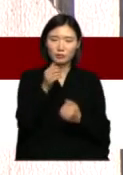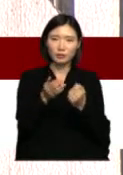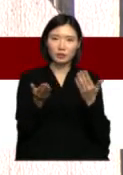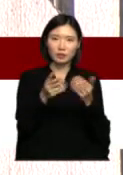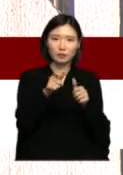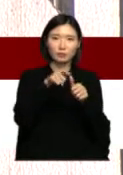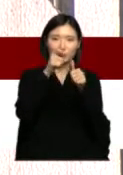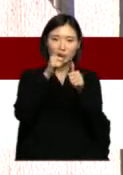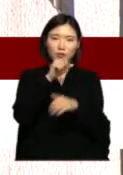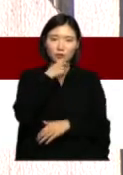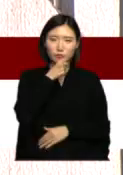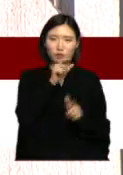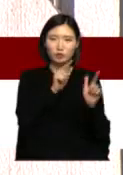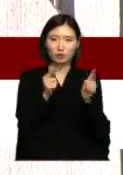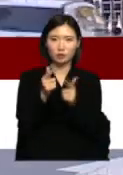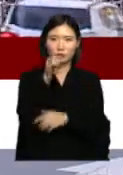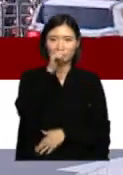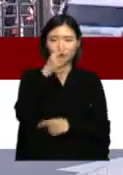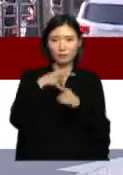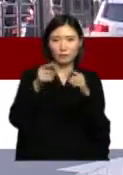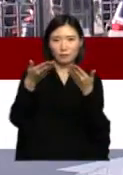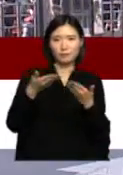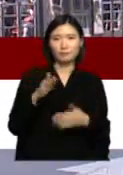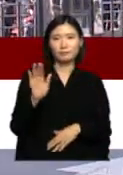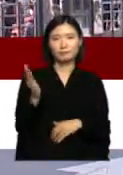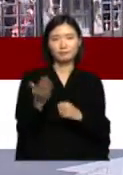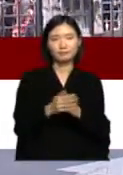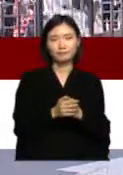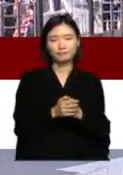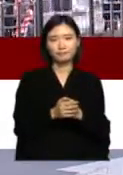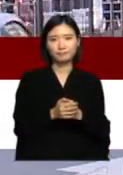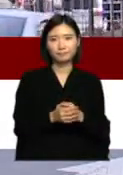실적 등에서 보인 성과가 우수한 평가를 받았습니다.